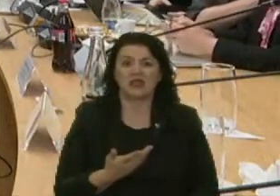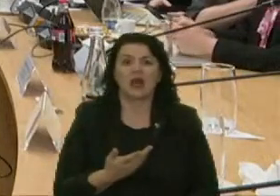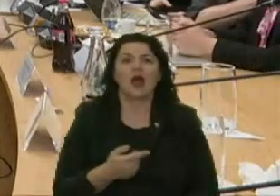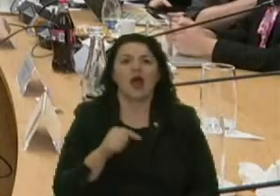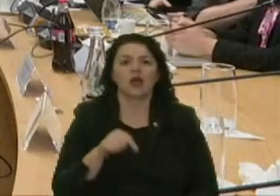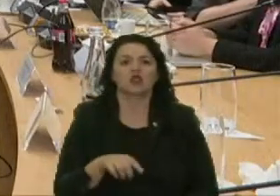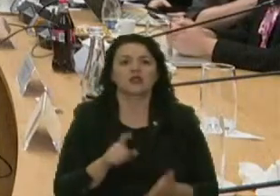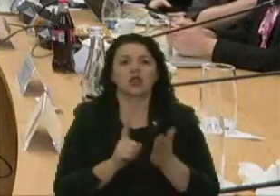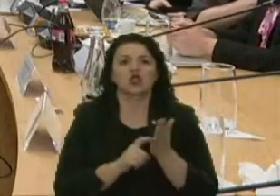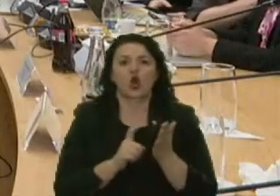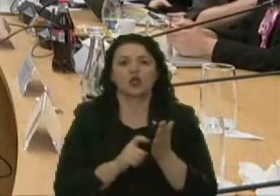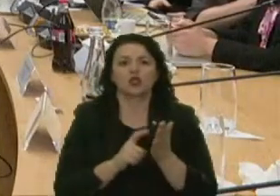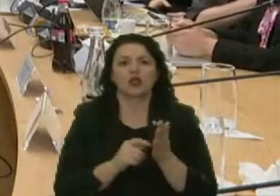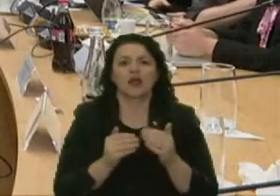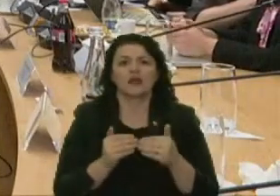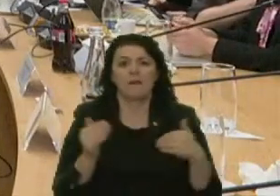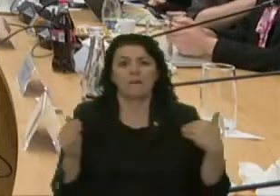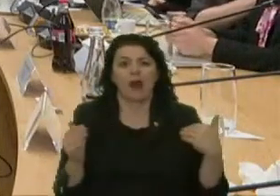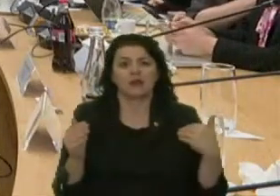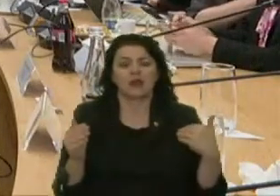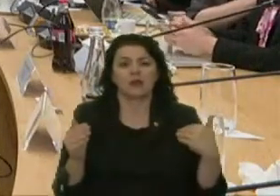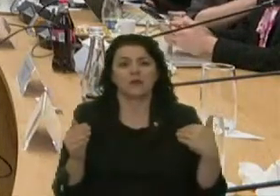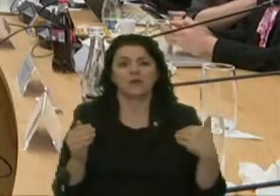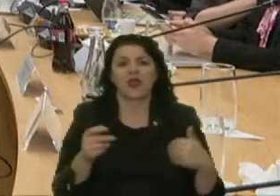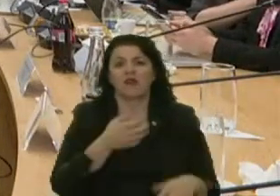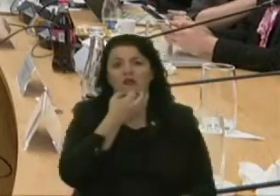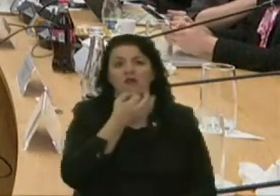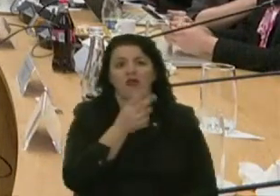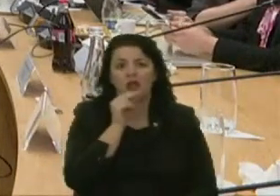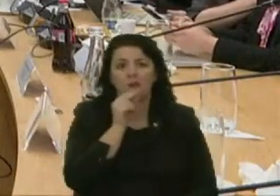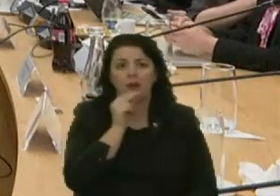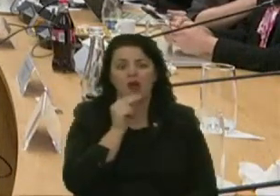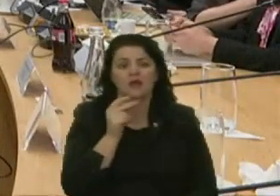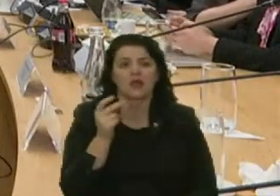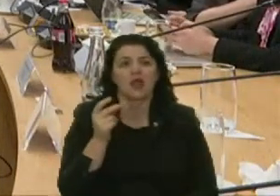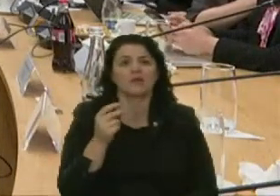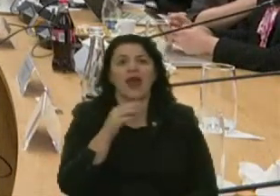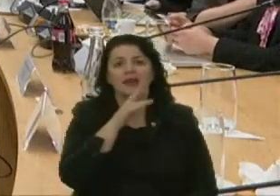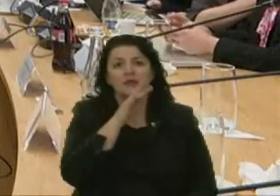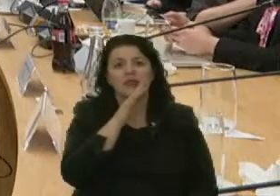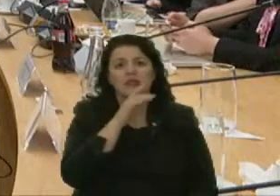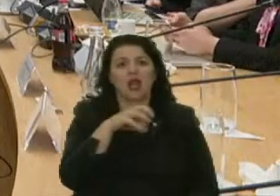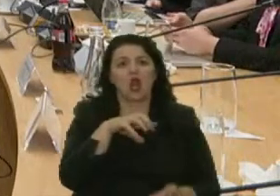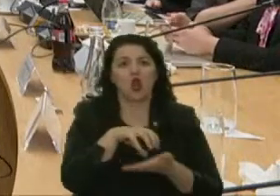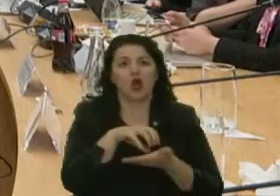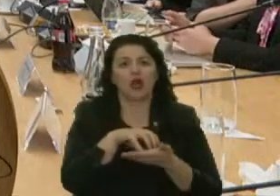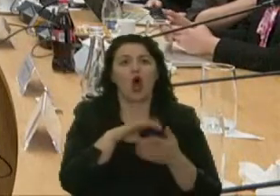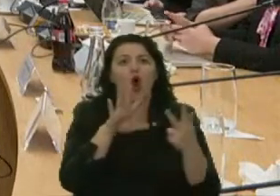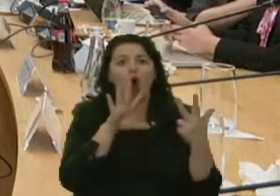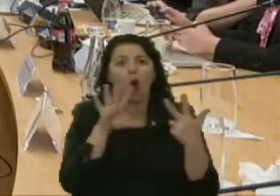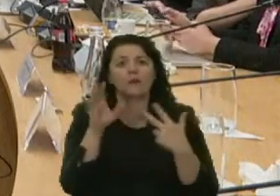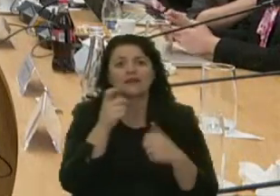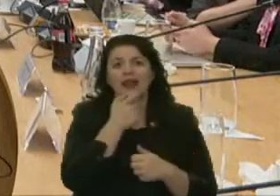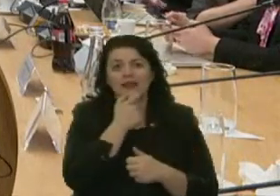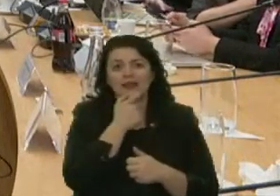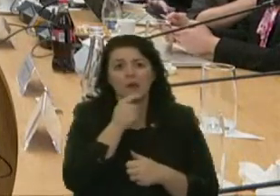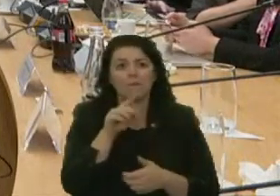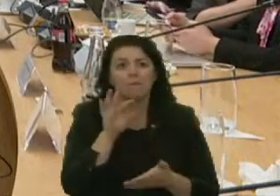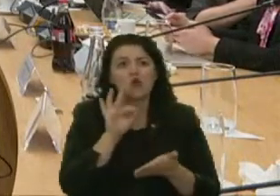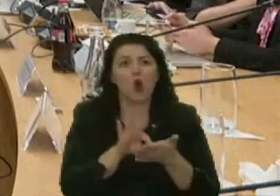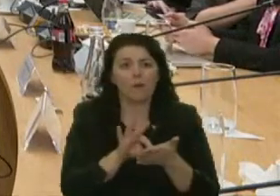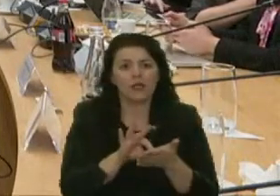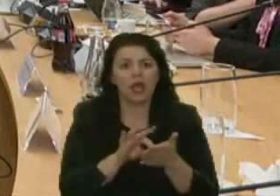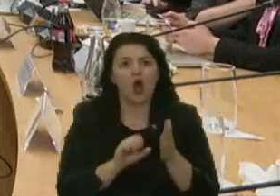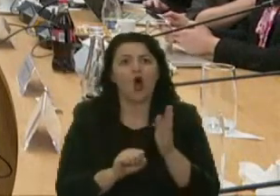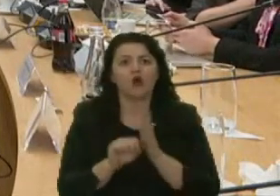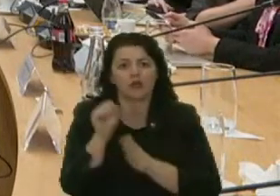aceste solicitări sunt departe de a fi neadresate verbal de către administrația locală de opt ani primăria Promite că o să